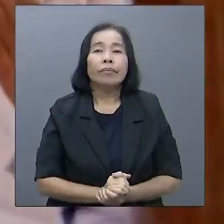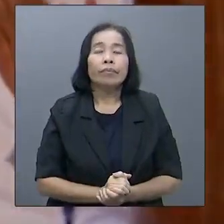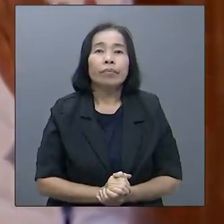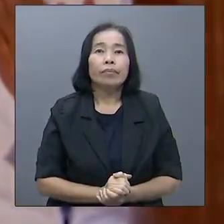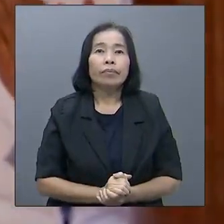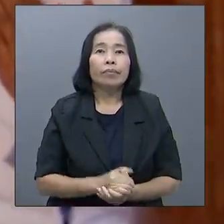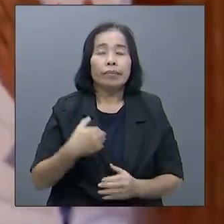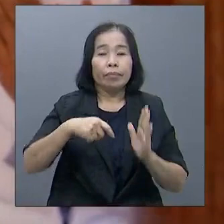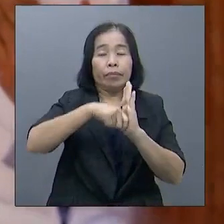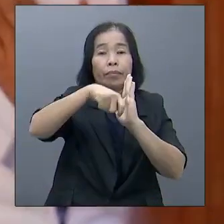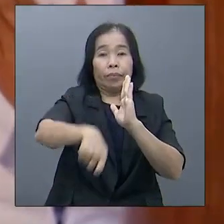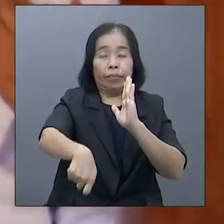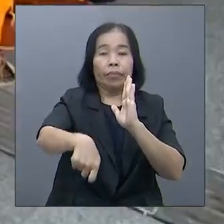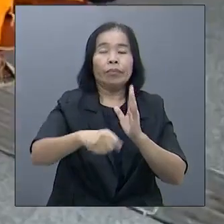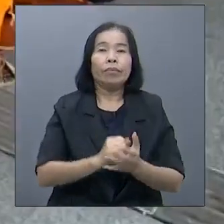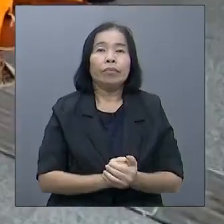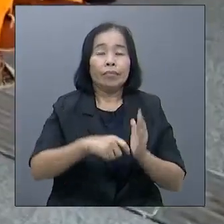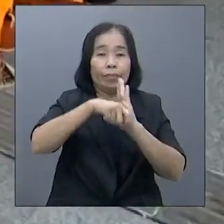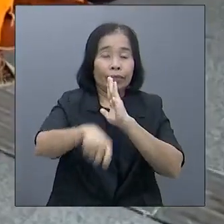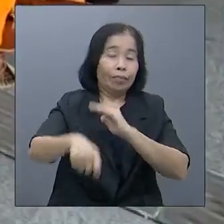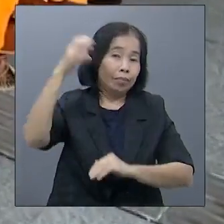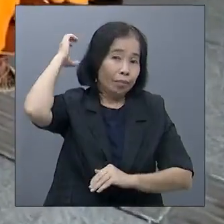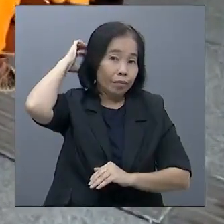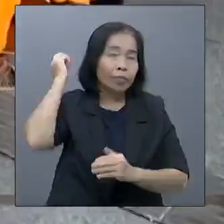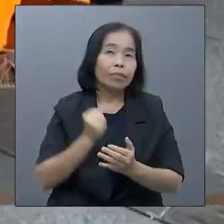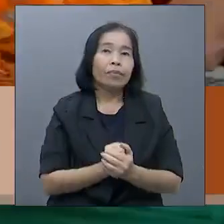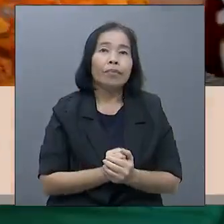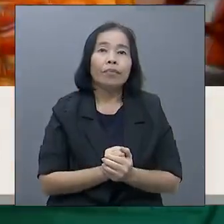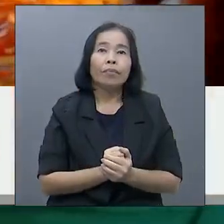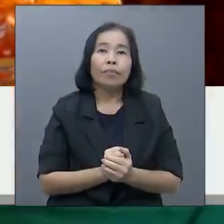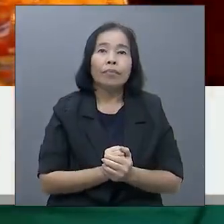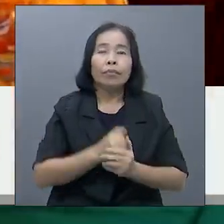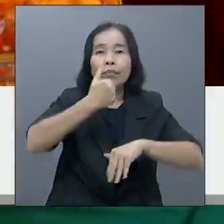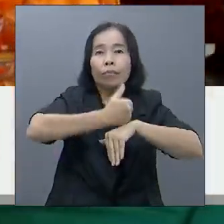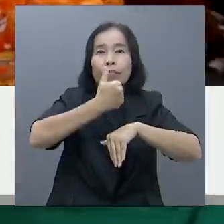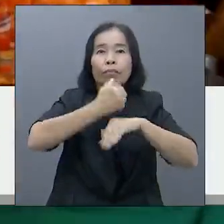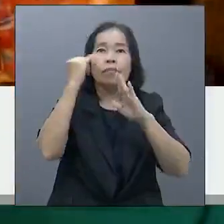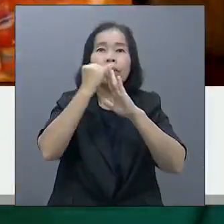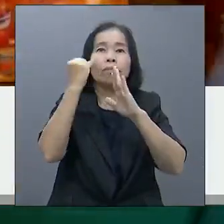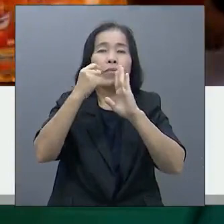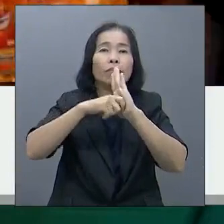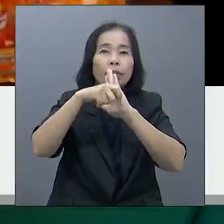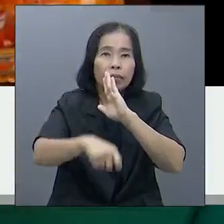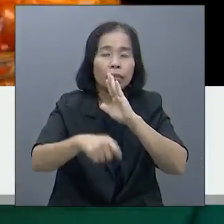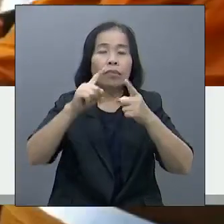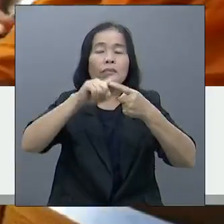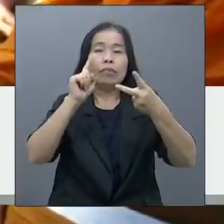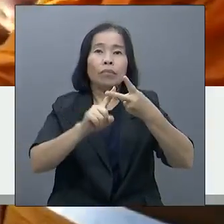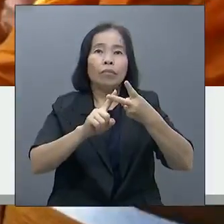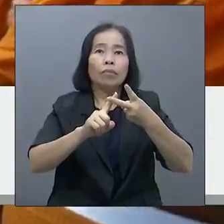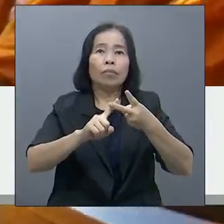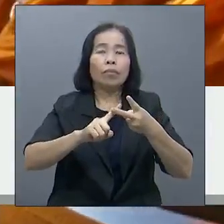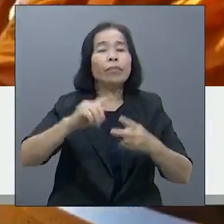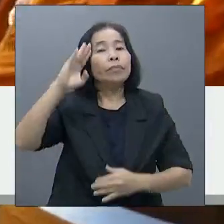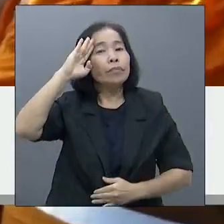สุรนารีจังหวัดนครราชสีมานายสยามสิริมงคลผู้ว่าราชการจังหวัดพร้อมด้วยพลดุลบุญธรรมเจริญแม่ทัพ